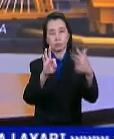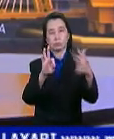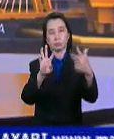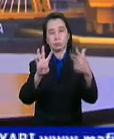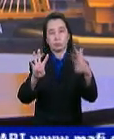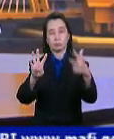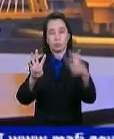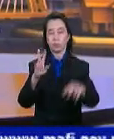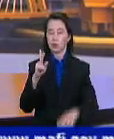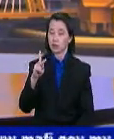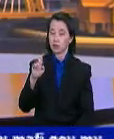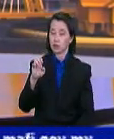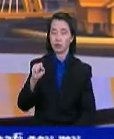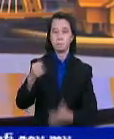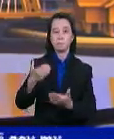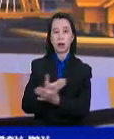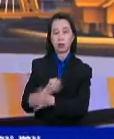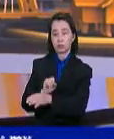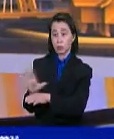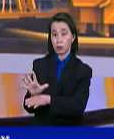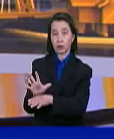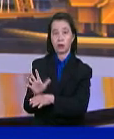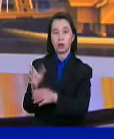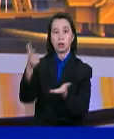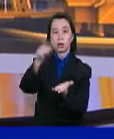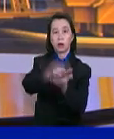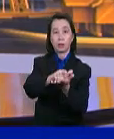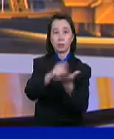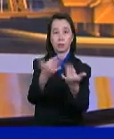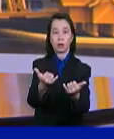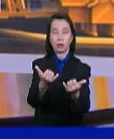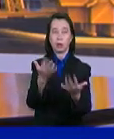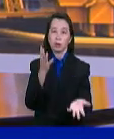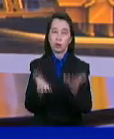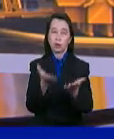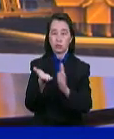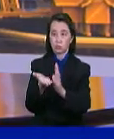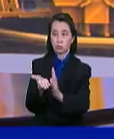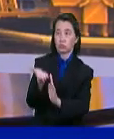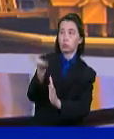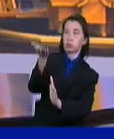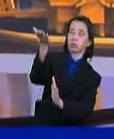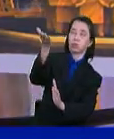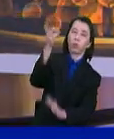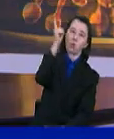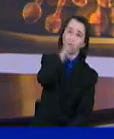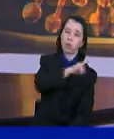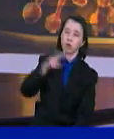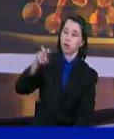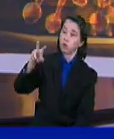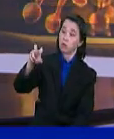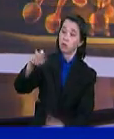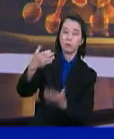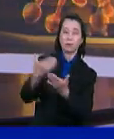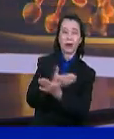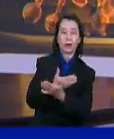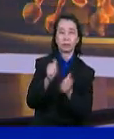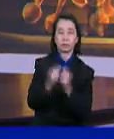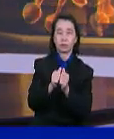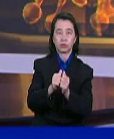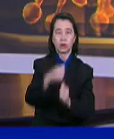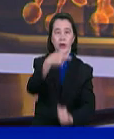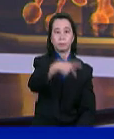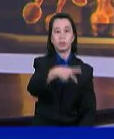13,944 kes baru COVID-19 dilapor hari ini. Walaupun kes harian melonjak akibat gelombang Omicron, Perintah Kawalan